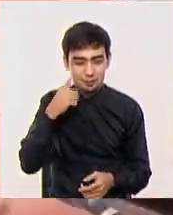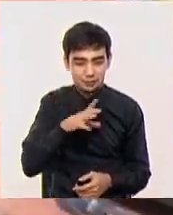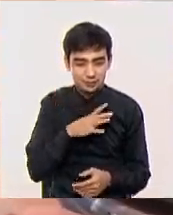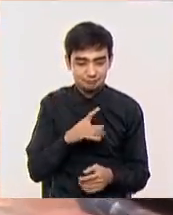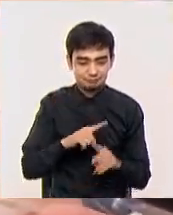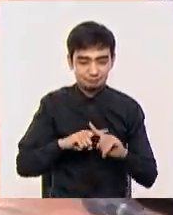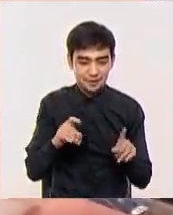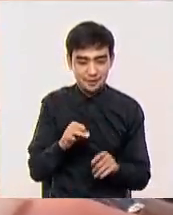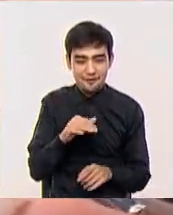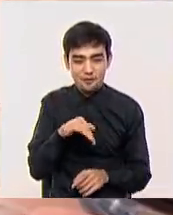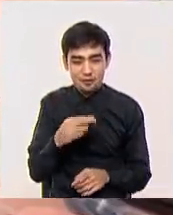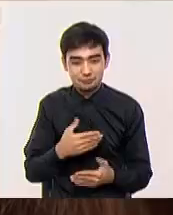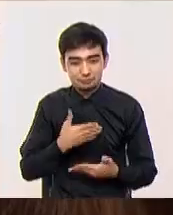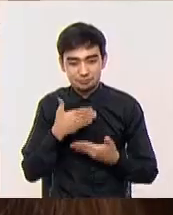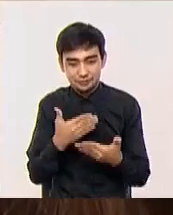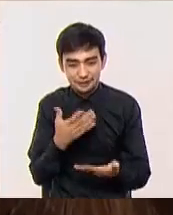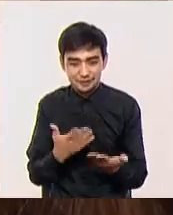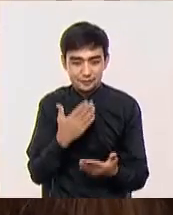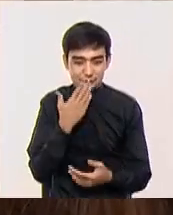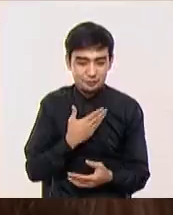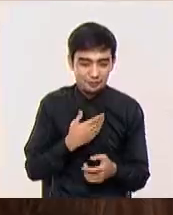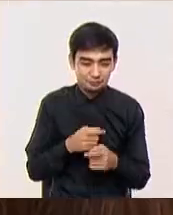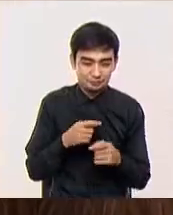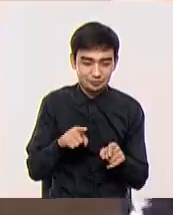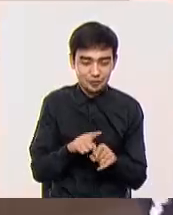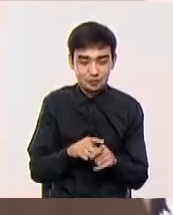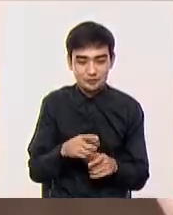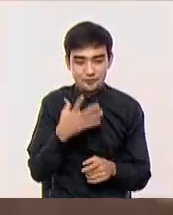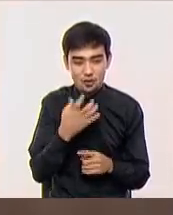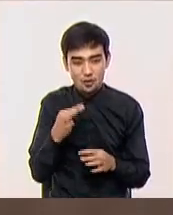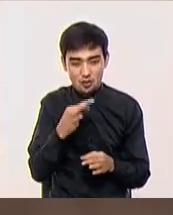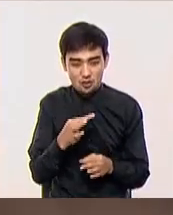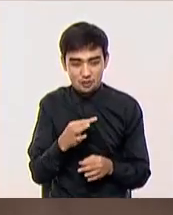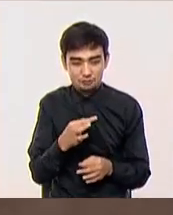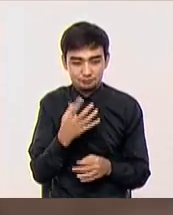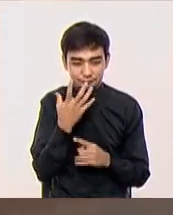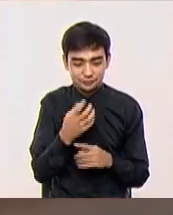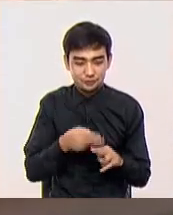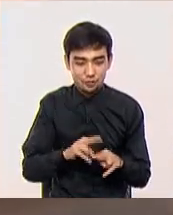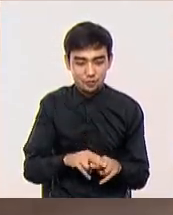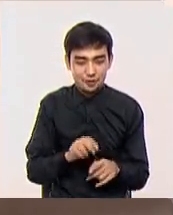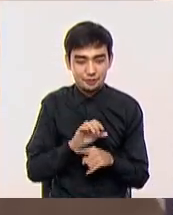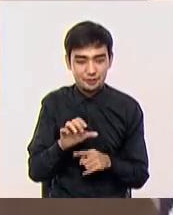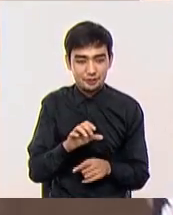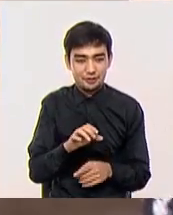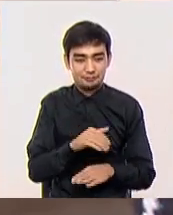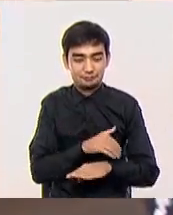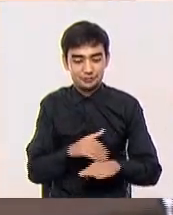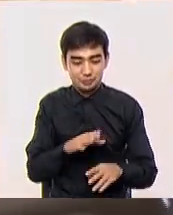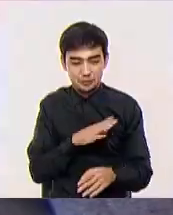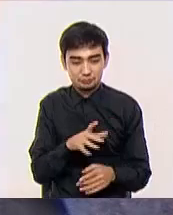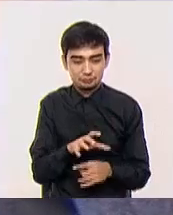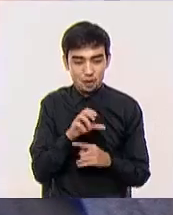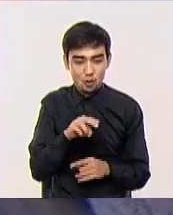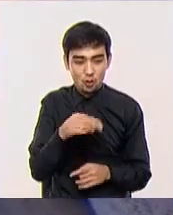продукт – новый формат поздравлений или признаний в любви. На органическом стекле с портретом того, кому адресовано послание, они